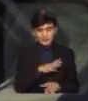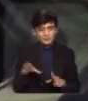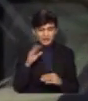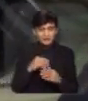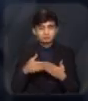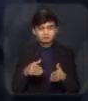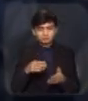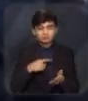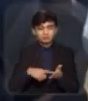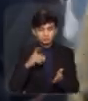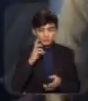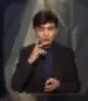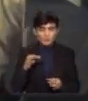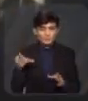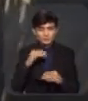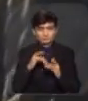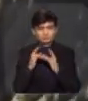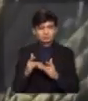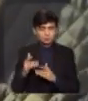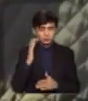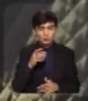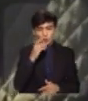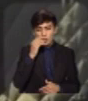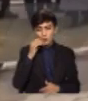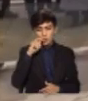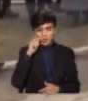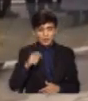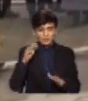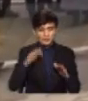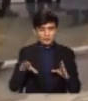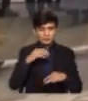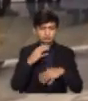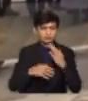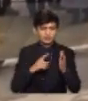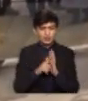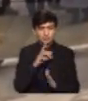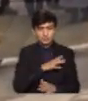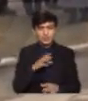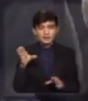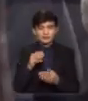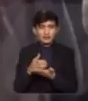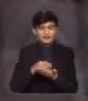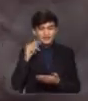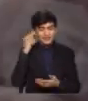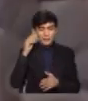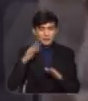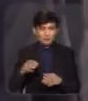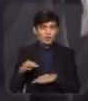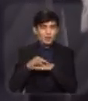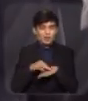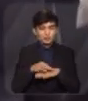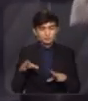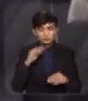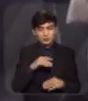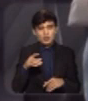приготовленное помещение. Тем временем в Украине второй день продолжаются беспорядки. Местные жители, куда привезли эвакуированных из Китая граждан,